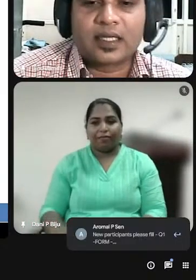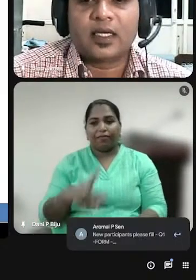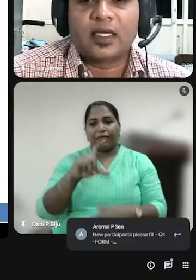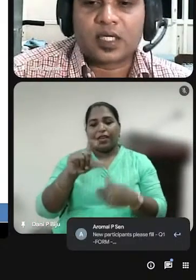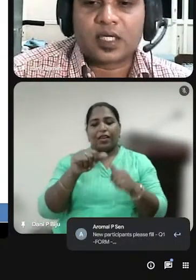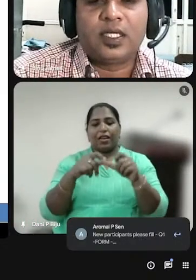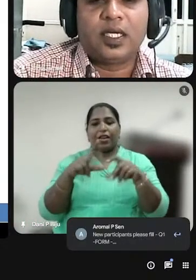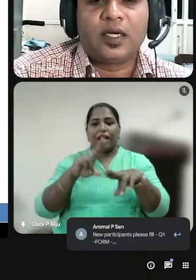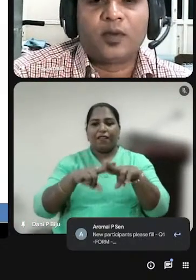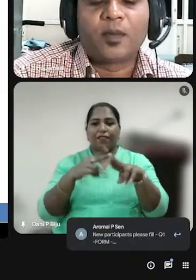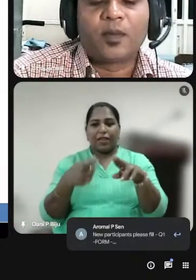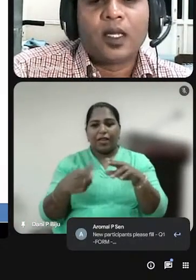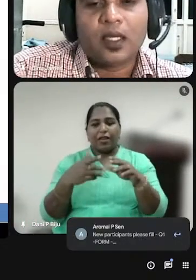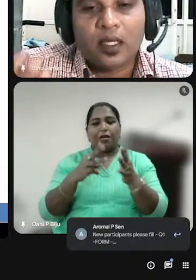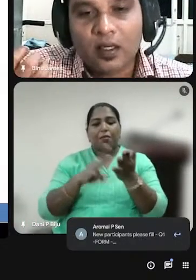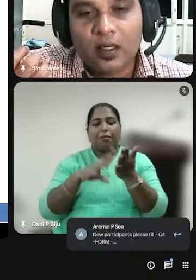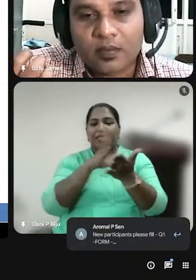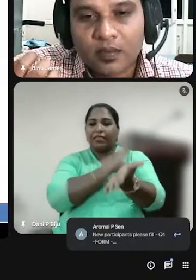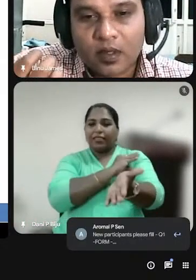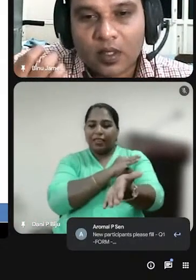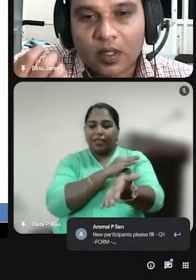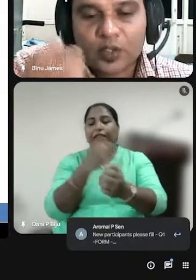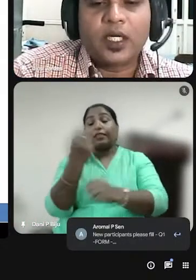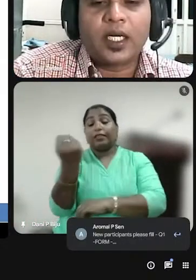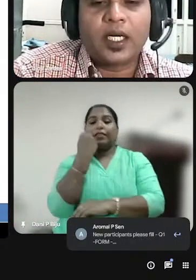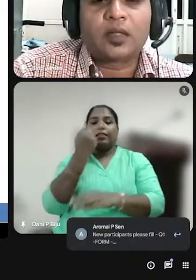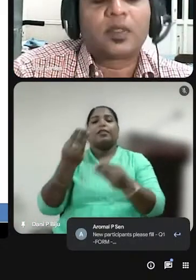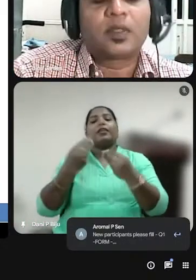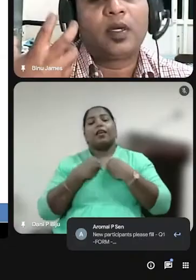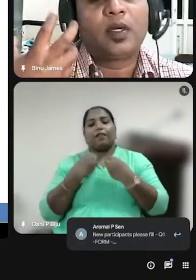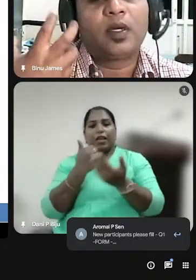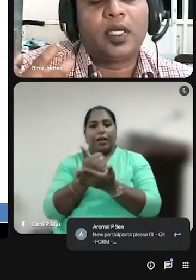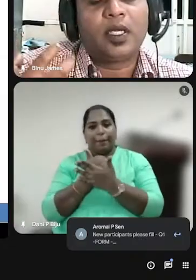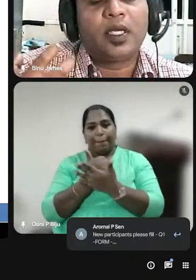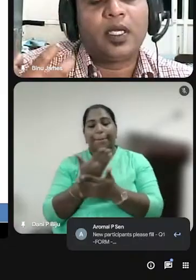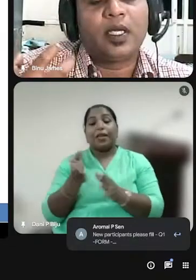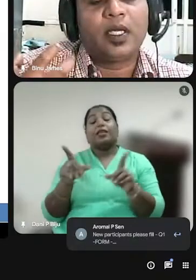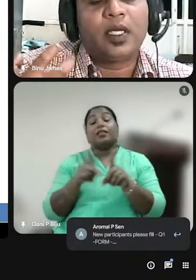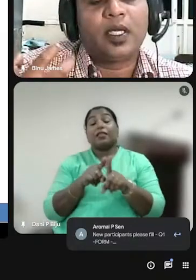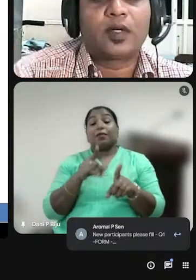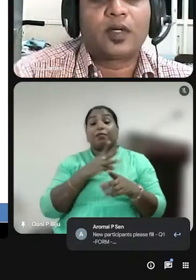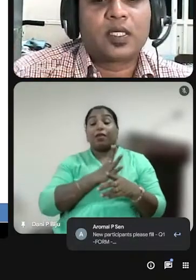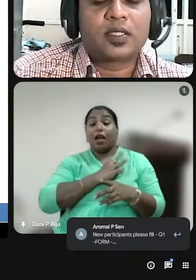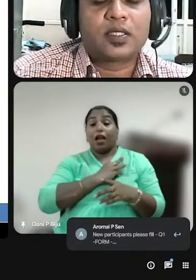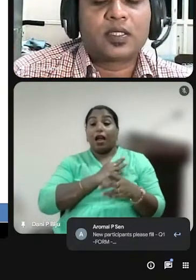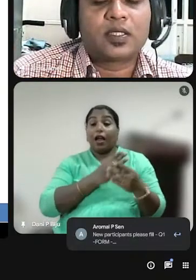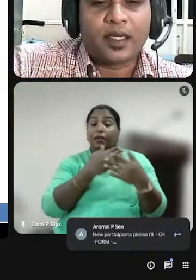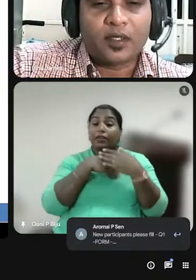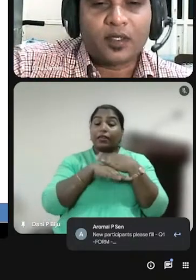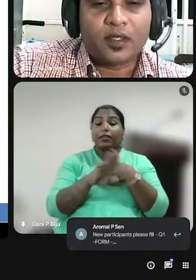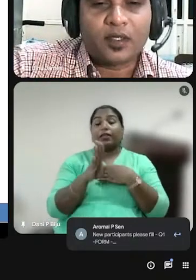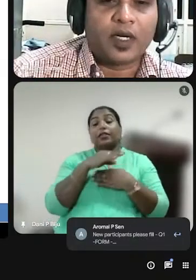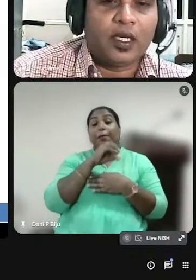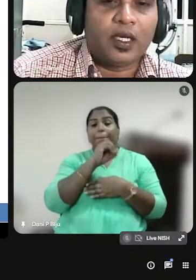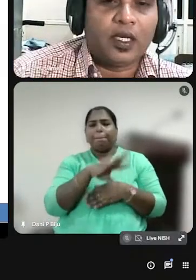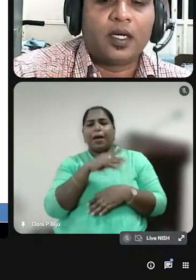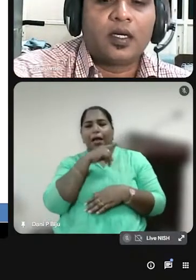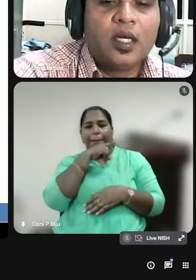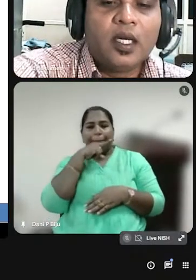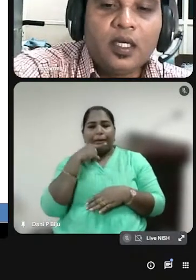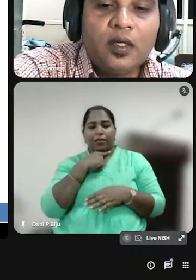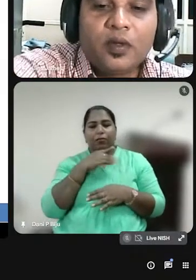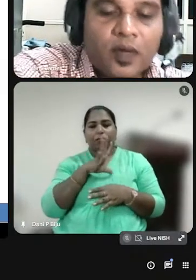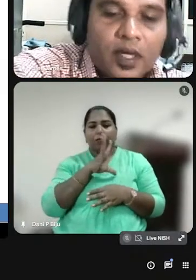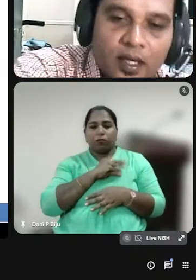സ്ട്രെങ്തൻ ചെയ്യാനും സ്ട്രെച്ച് ചെയ്യാനും ഈ അശുദ്ധ രക്തം നല്ലപോലെ പമ്പ് ചെയ്യാനും സഹായിക്കുന്ന ഒരു എക്സസൈസ് ആണ്. അപ്പൊ ഏറ്റവും ഫ്രീക്വന്റ്